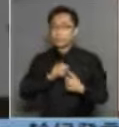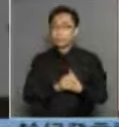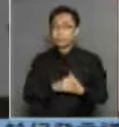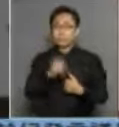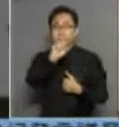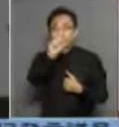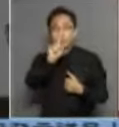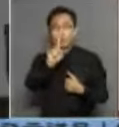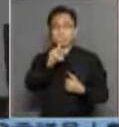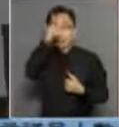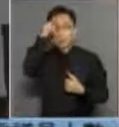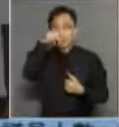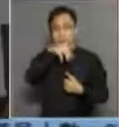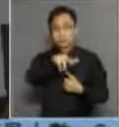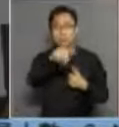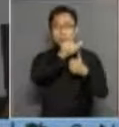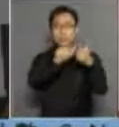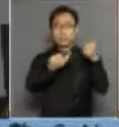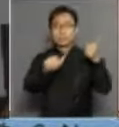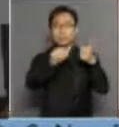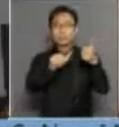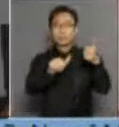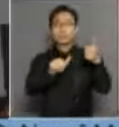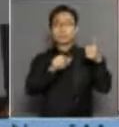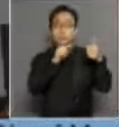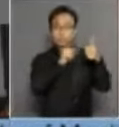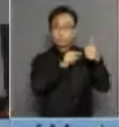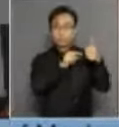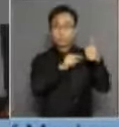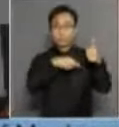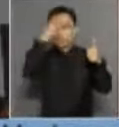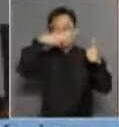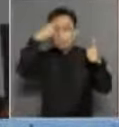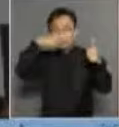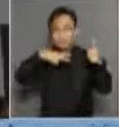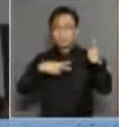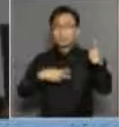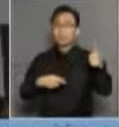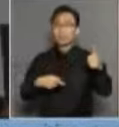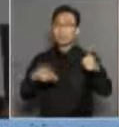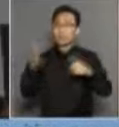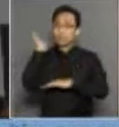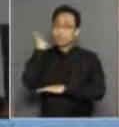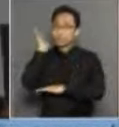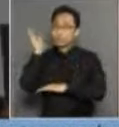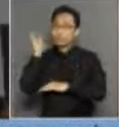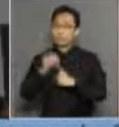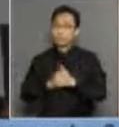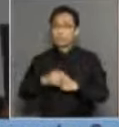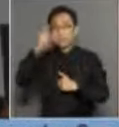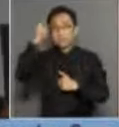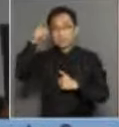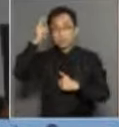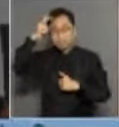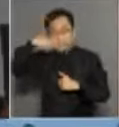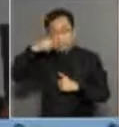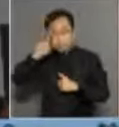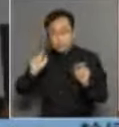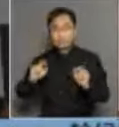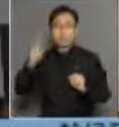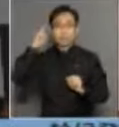行政会议的成员经常去发表言论，这个经常是每日，是